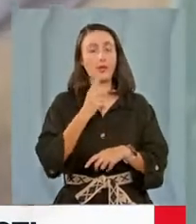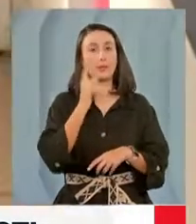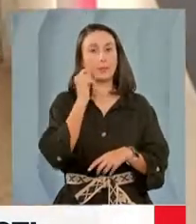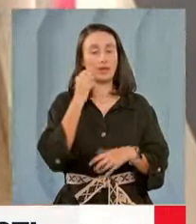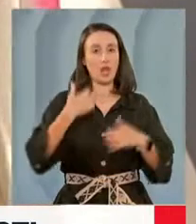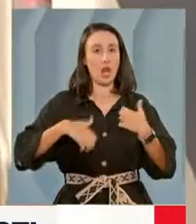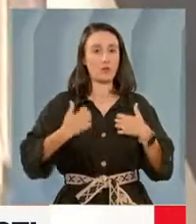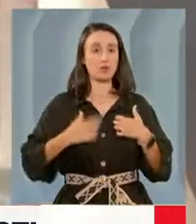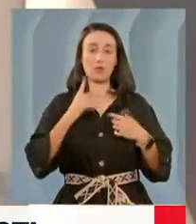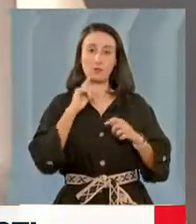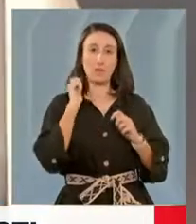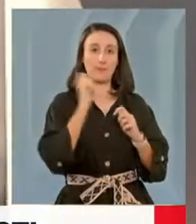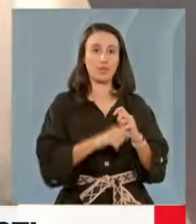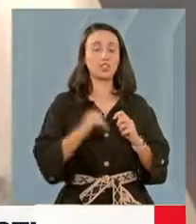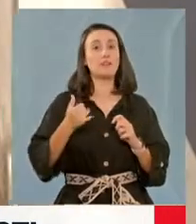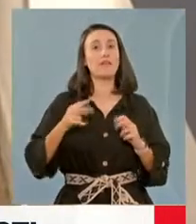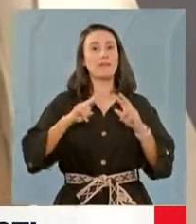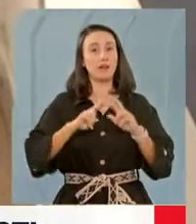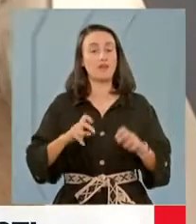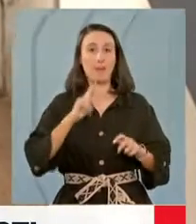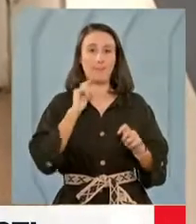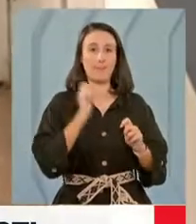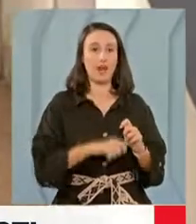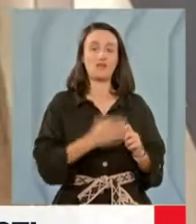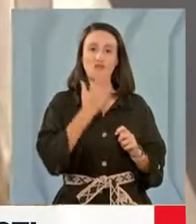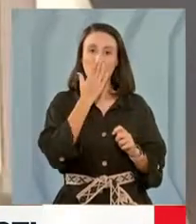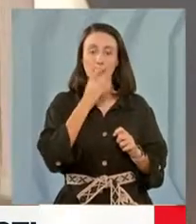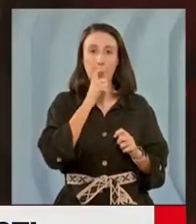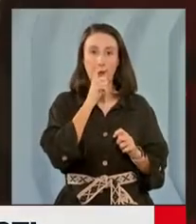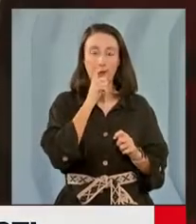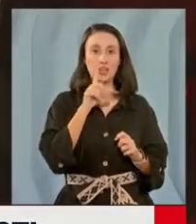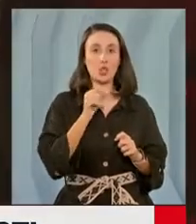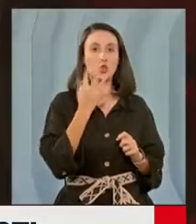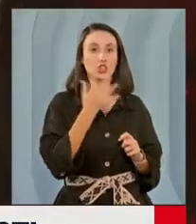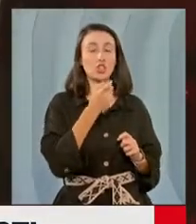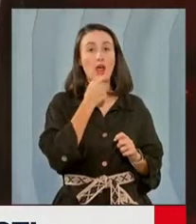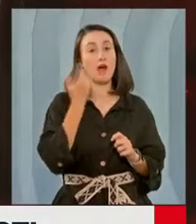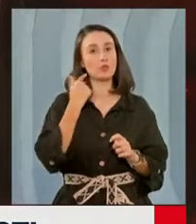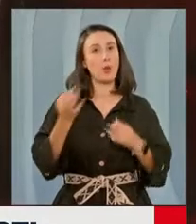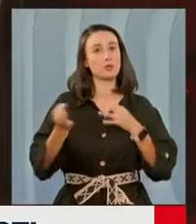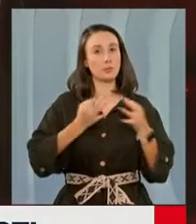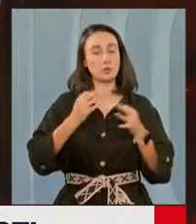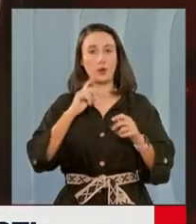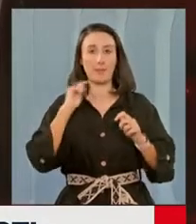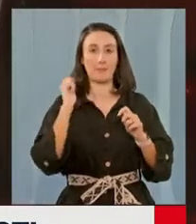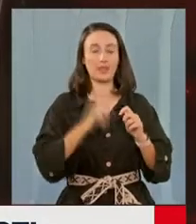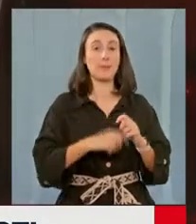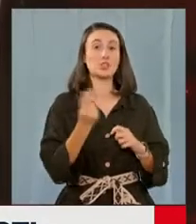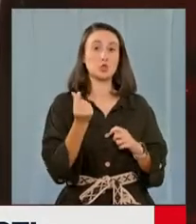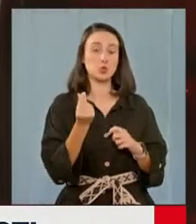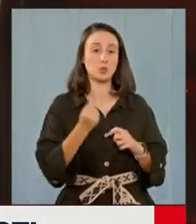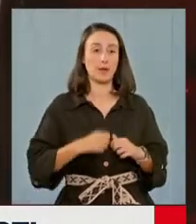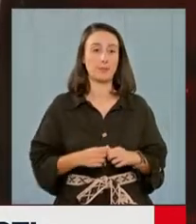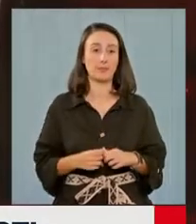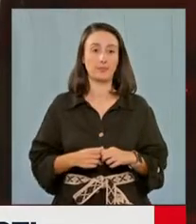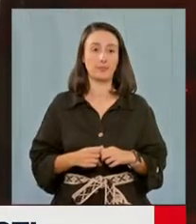Părintele recalcitrant a fost amendat și va fi cercetat penal. Față de bărbatul în vârstă de 25 de ani, a fost luată măsura sancționării contravenționale conform legii.